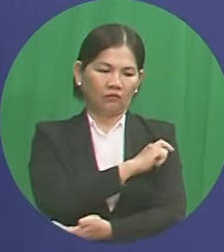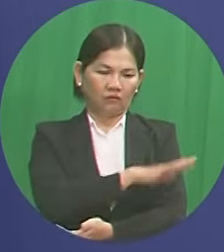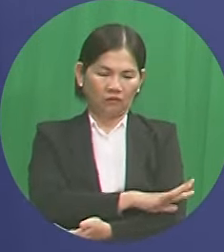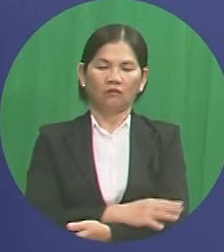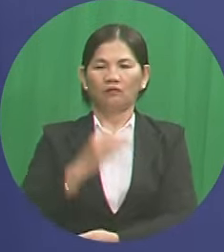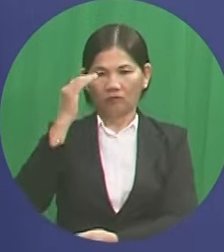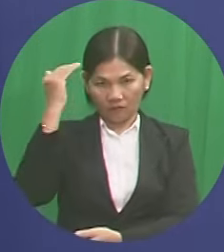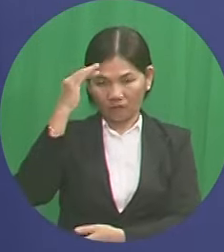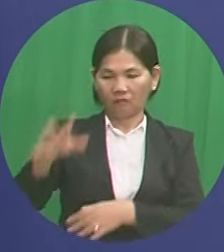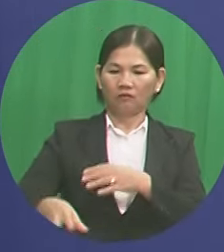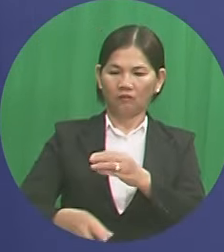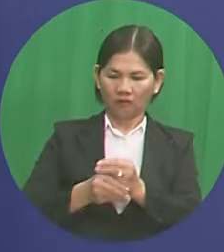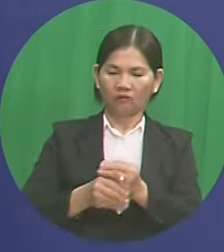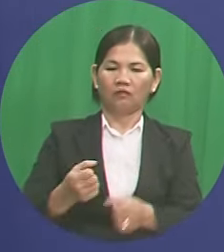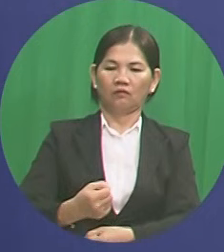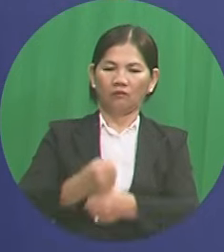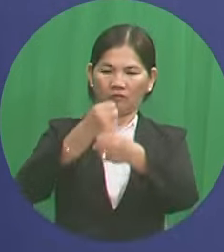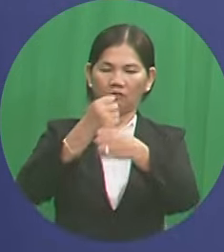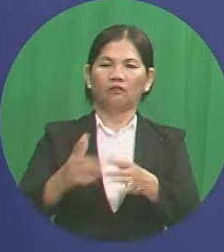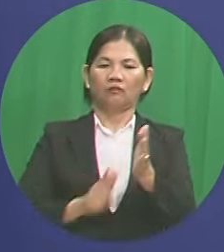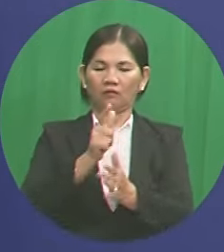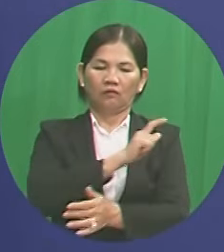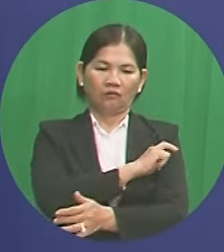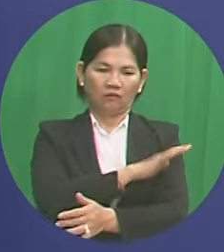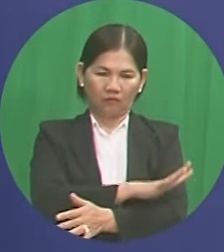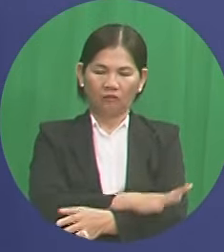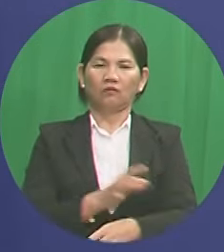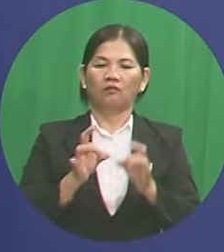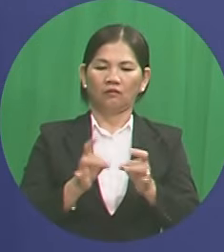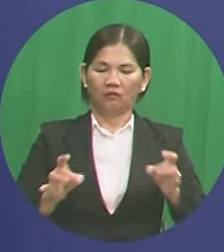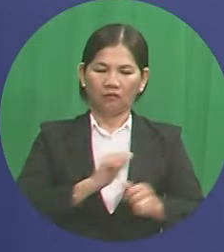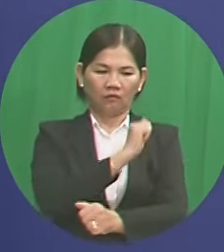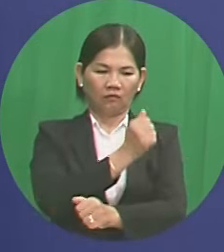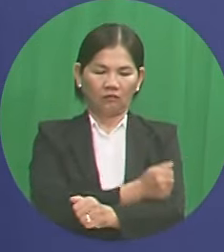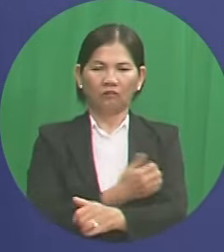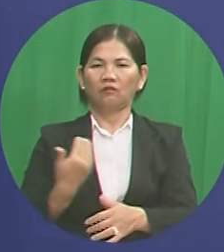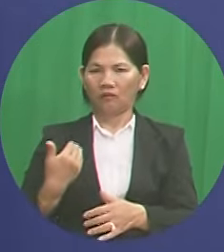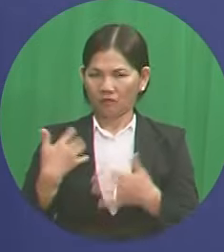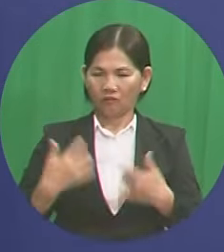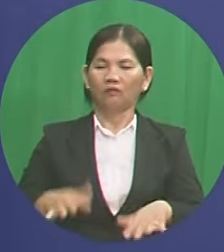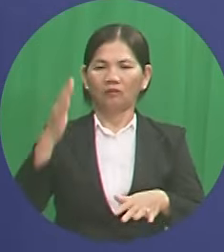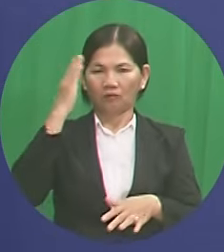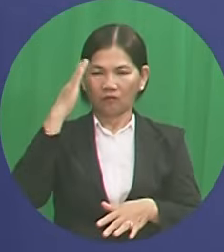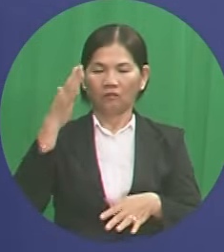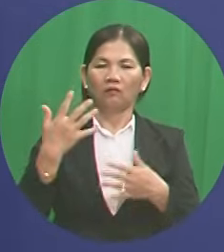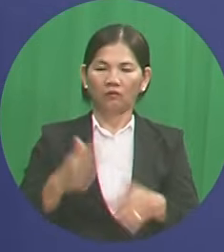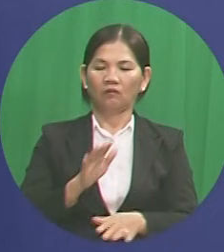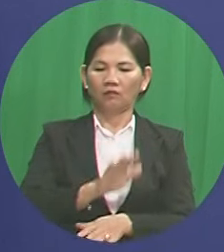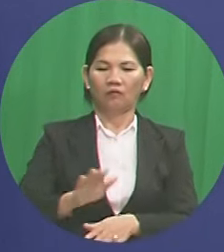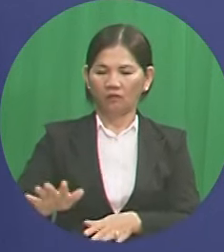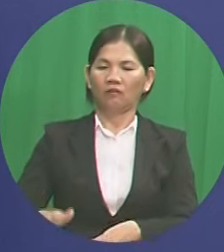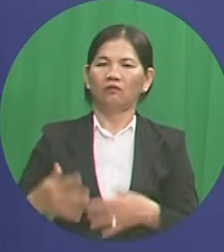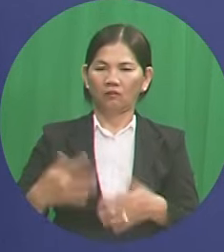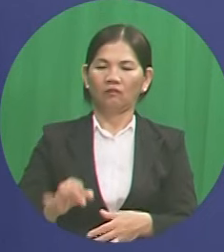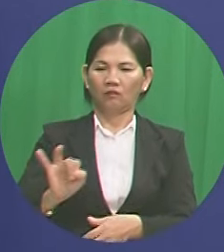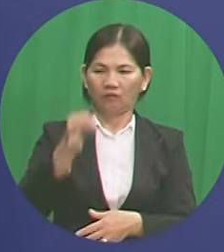ដោយលោកបានបន្ថែមថាយើងគាំទ្រអាជ្ញាធរជាតិប៉ាឡេស្ទីនក្នុងការពង្រឹងអំណាចរបស់ខ្លួននិងការទទួលបាននូវការគ្រប់គ្រងប្រក